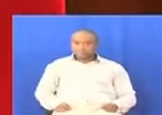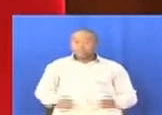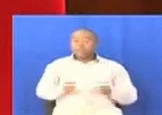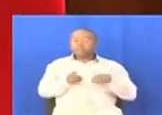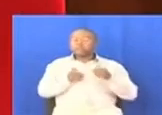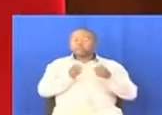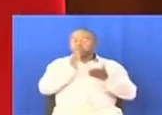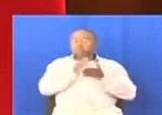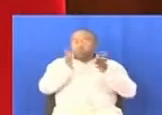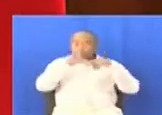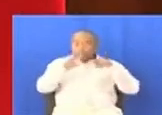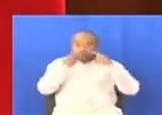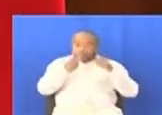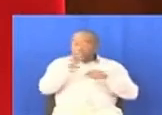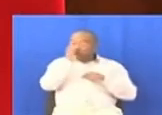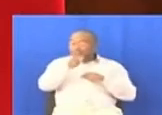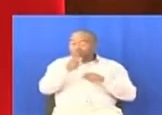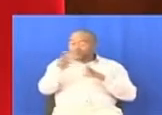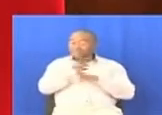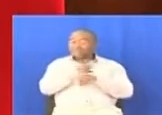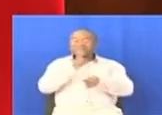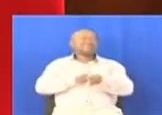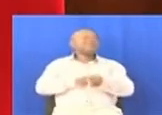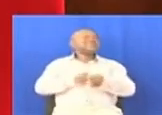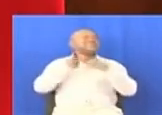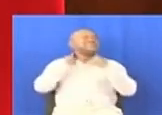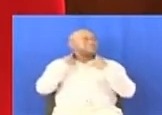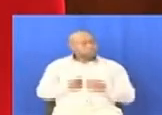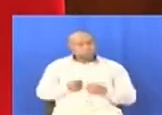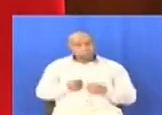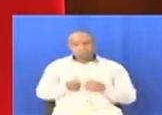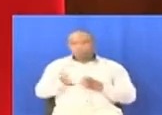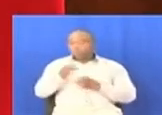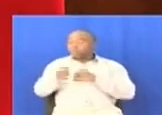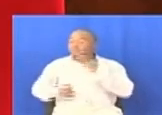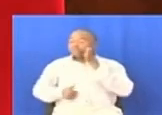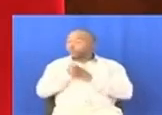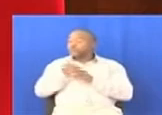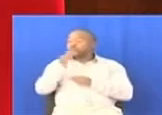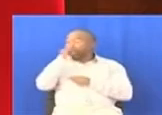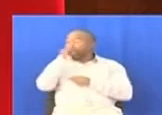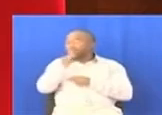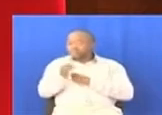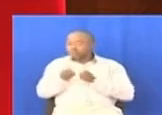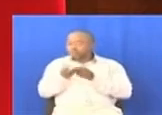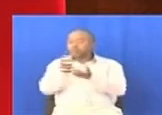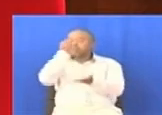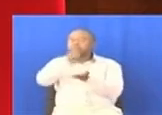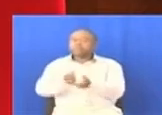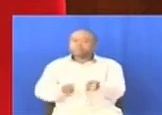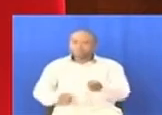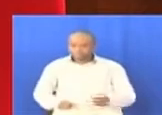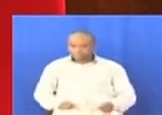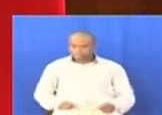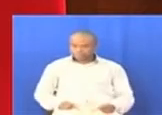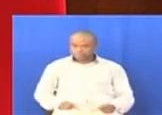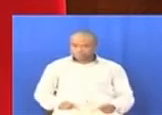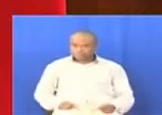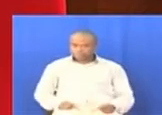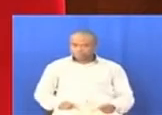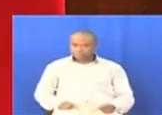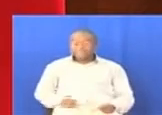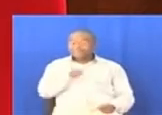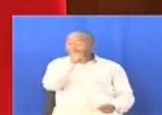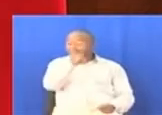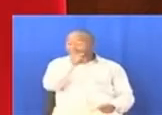wananchi wanapitia kwenye wakati mgumu kwa sababu tu ya viongozi hawataki kufanya decision. Na hii ndio shida.